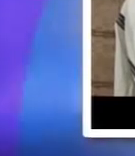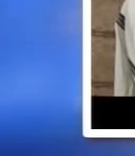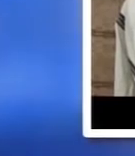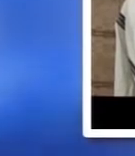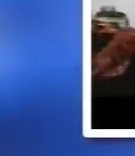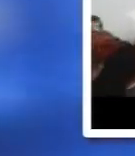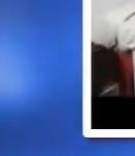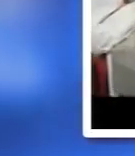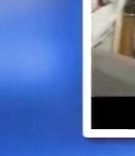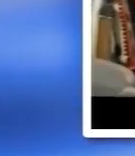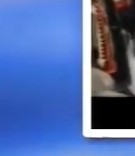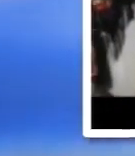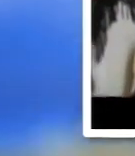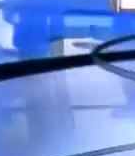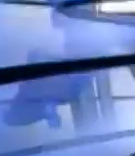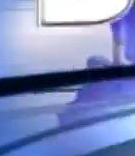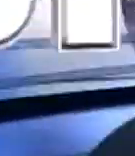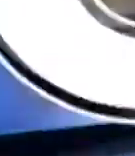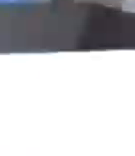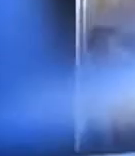в Тернопільській етногалереї «Спадок».